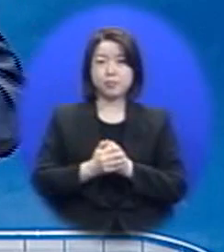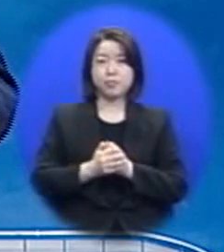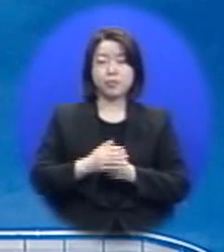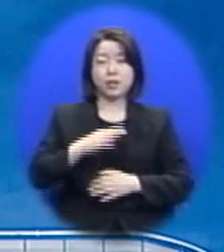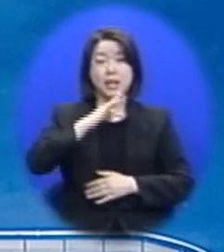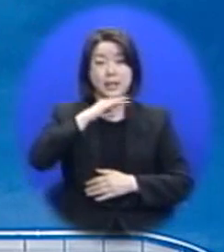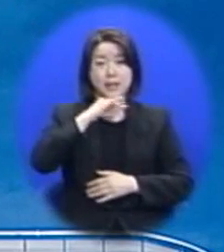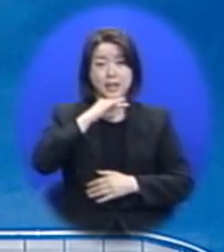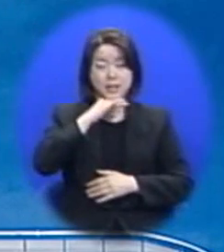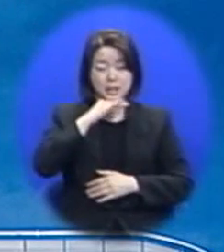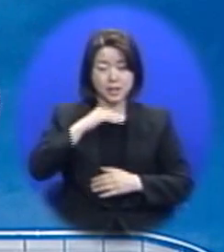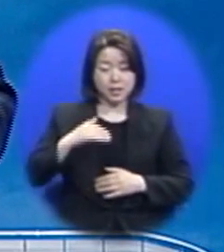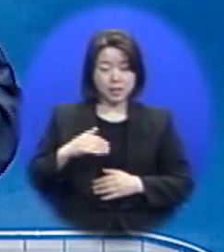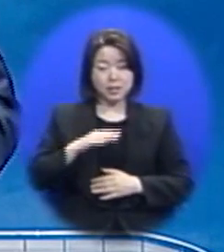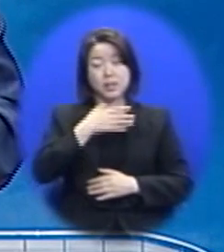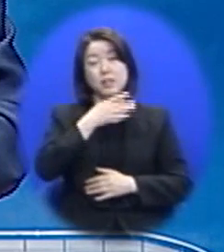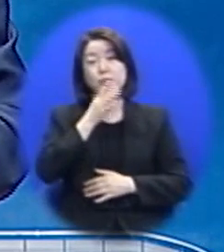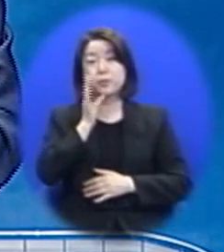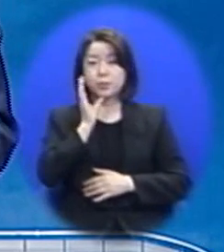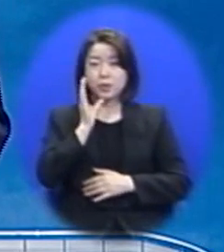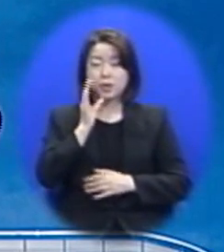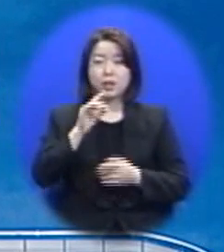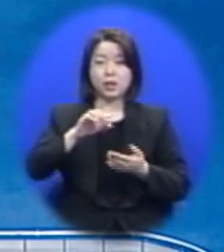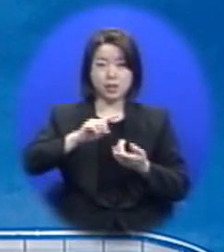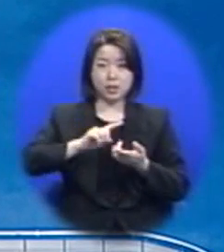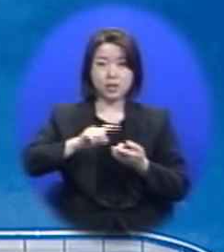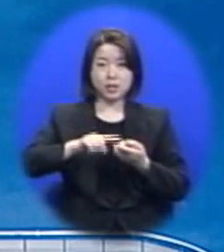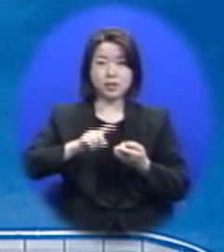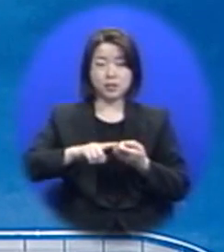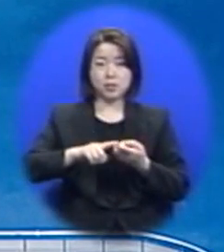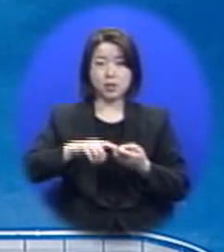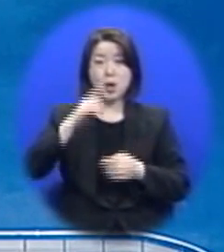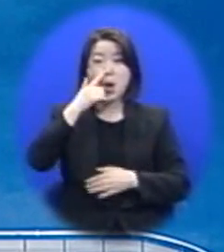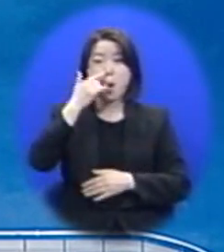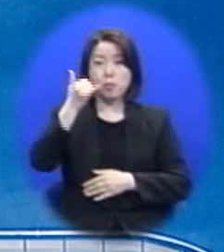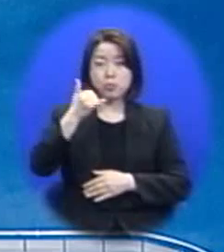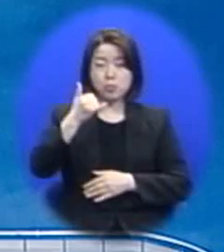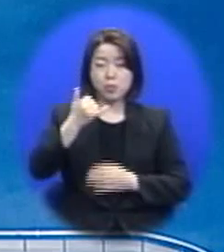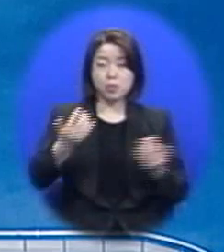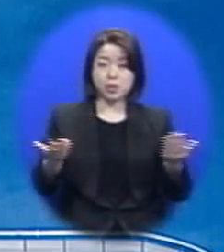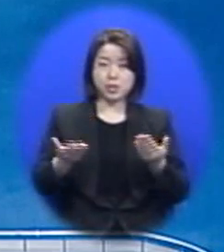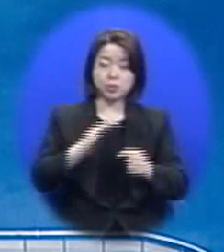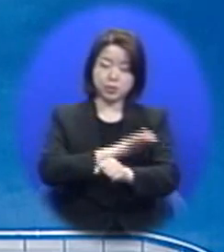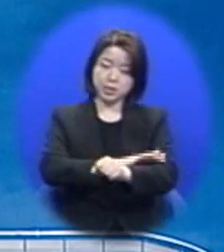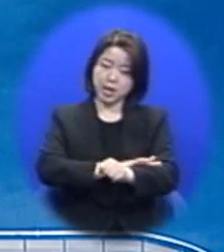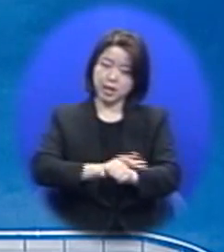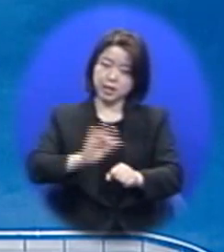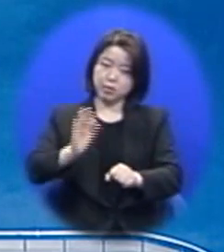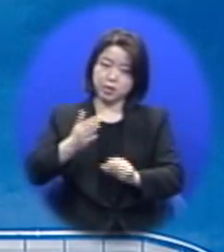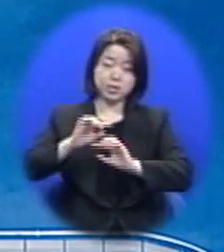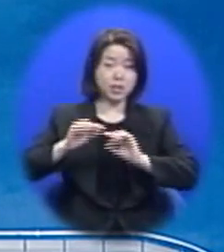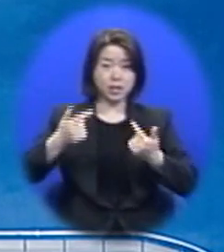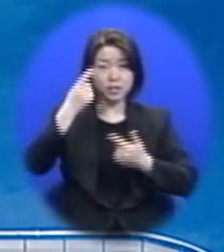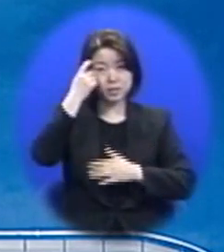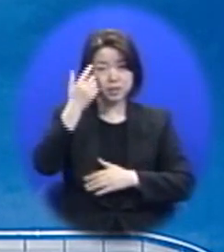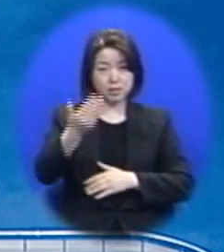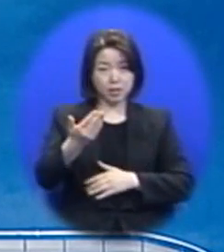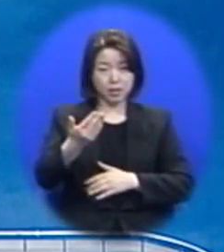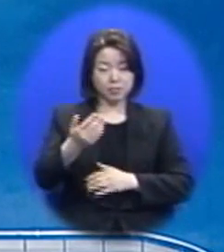나이가 이만큼쯤 되면 이제는 부모 노릇하는 것도 이제 잘 할 수 있게 되지 않을까.